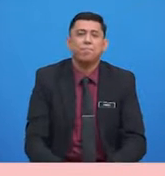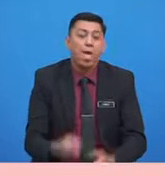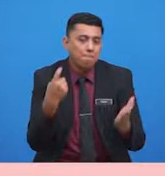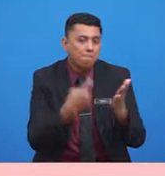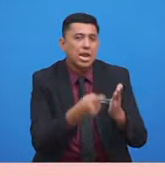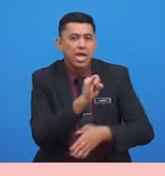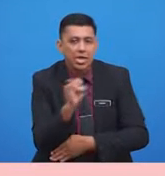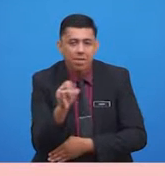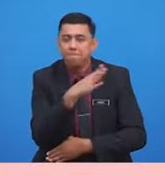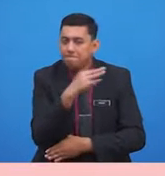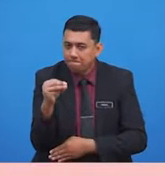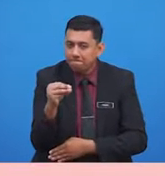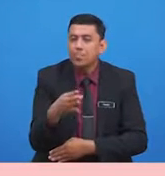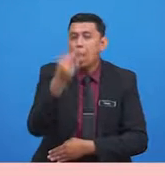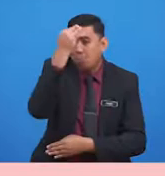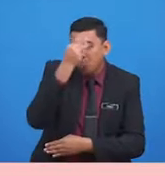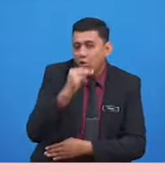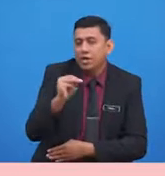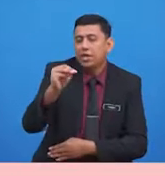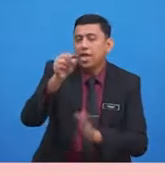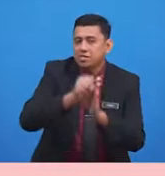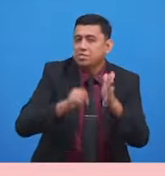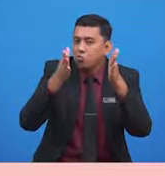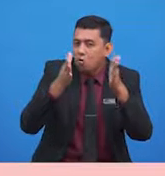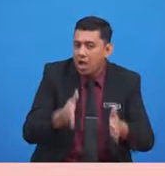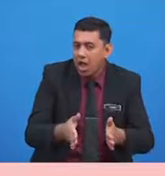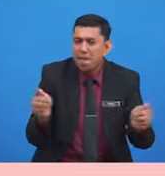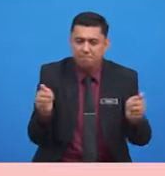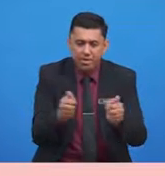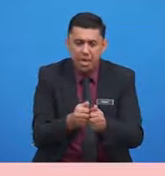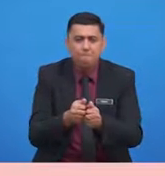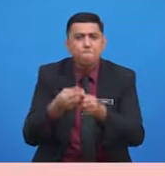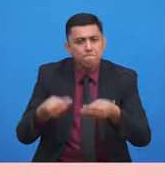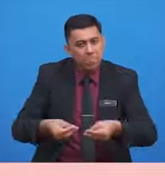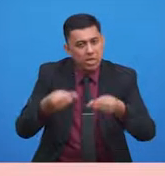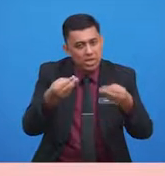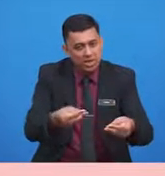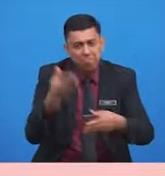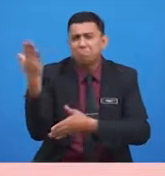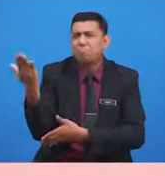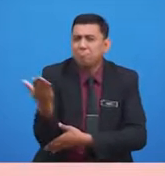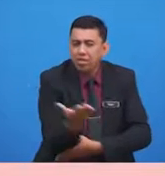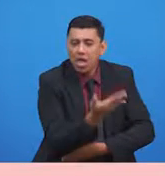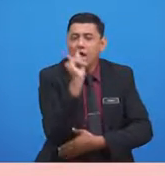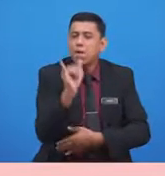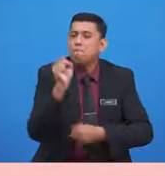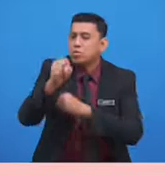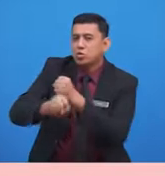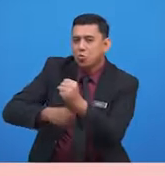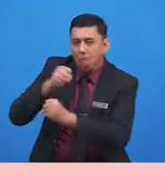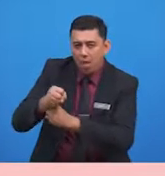Menghargai dan memuliakan seseorang dengan memberi layanan yang